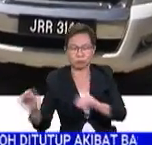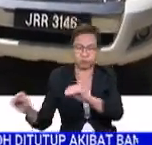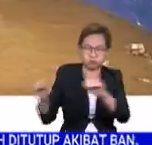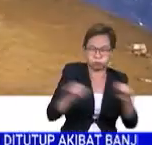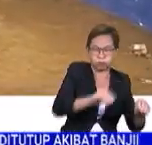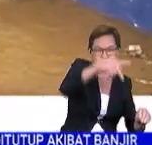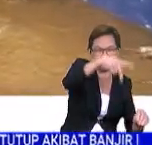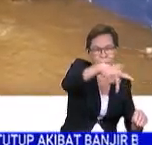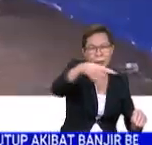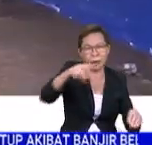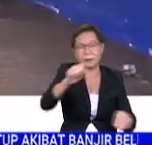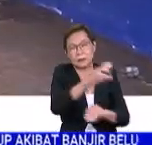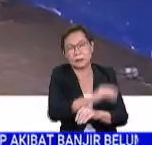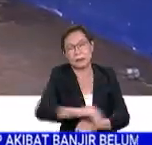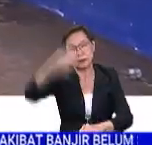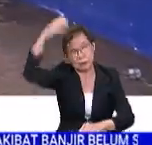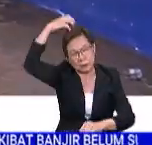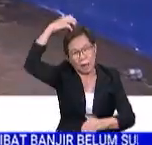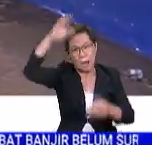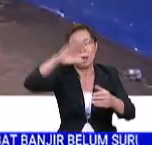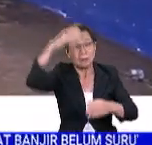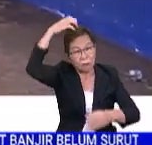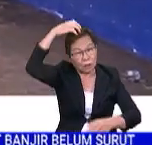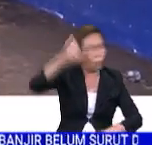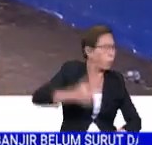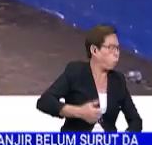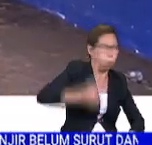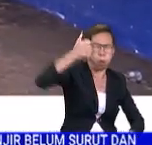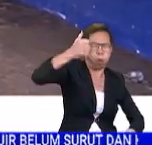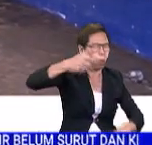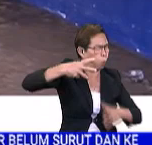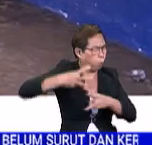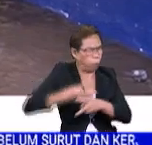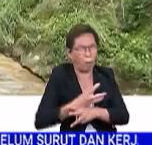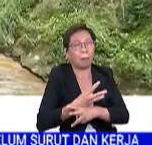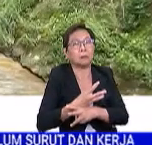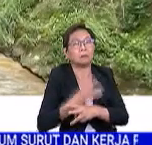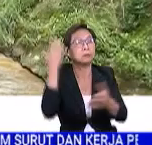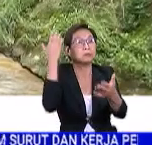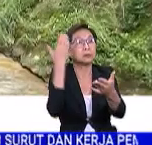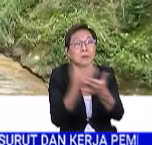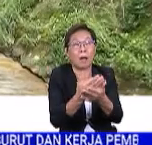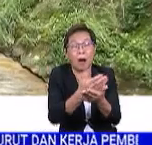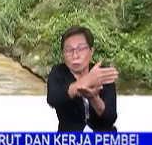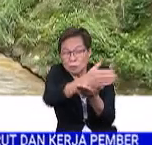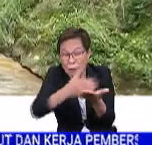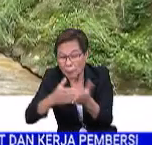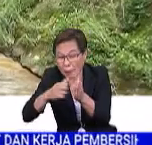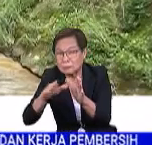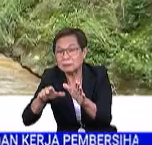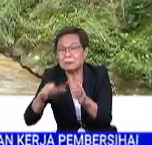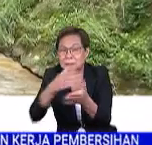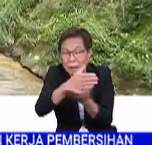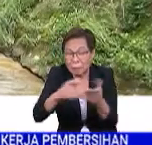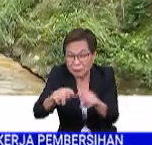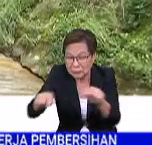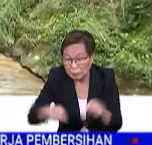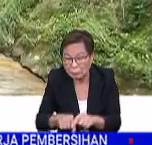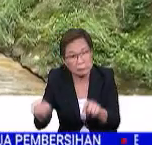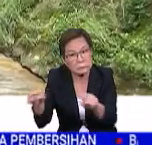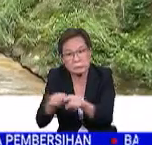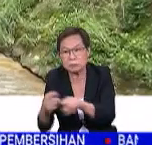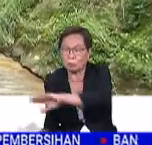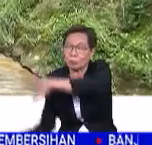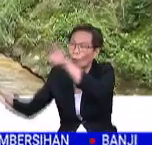sementara PPS dan Selangor menjadi negeri paling teruk terjejas sehingga sesetengah kawasan boleh diibaratkan seperti dilanda